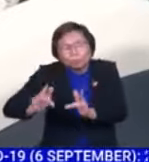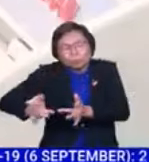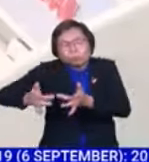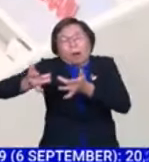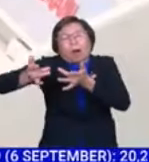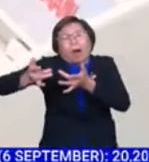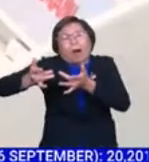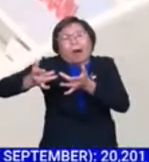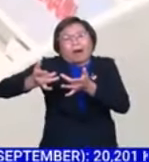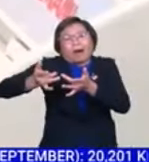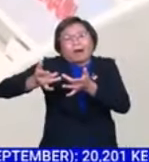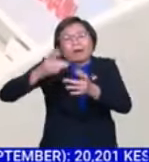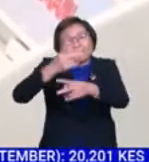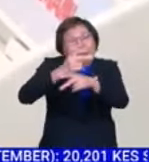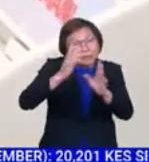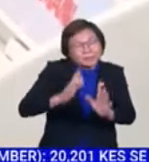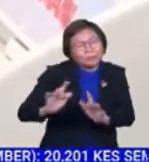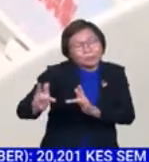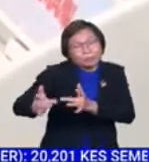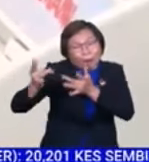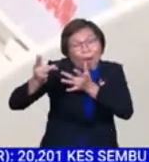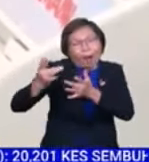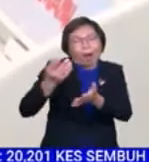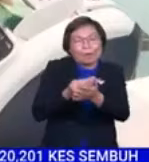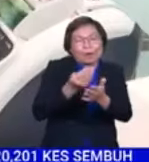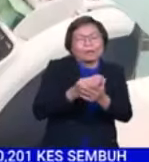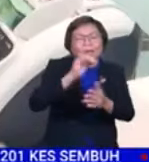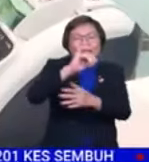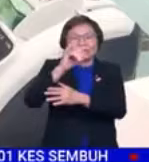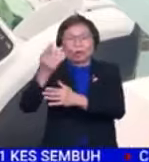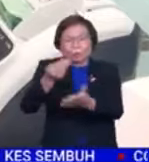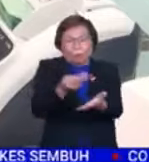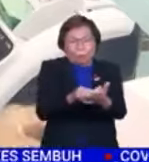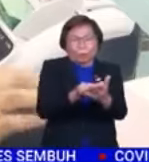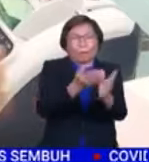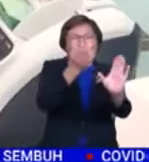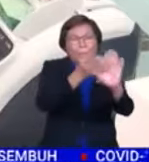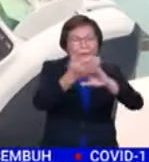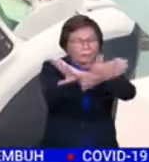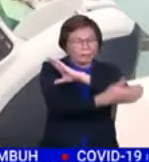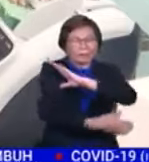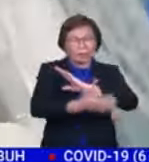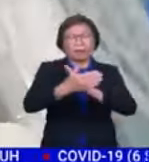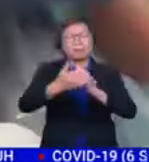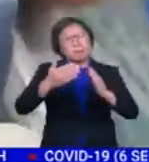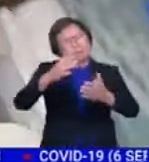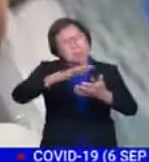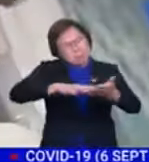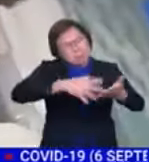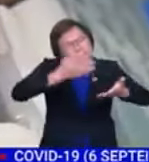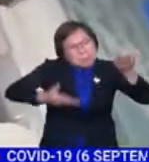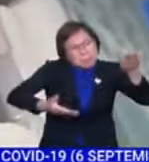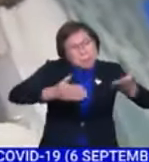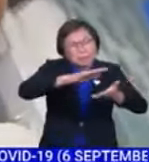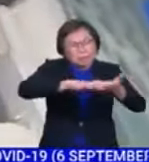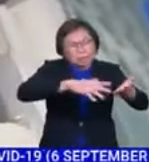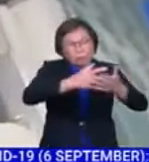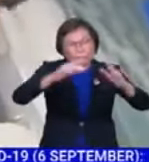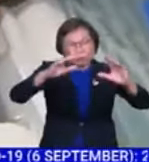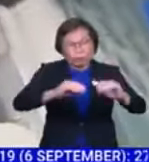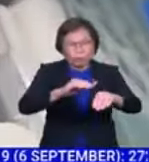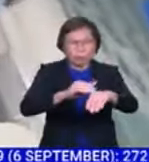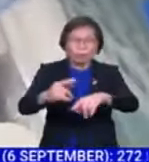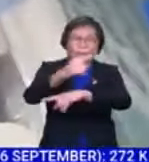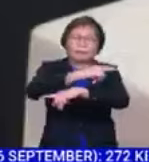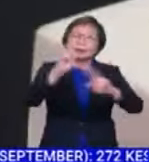beban hutang kepada peminjam jauh Tan kuasai dasar monyet free banyak negara di jadwal besuk bermusyawarah kami sini